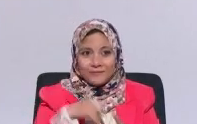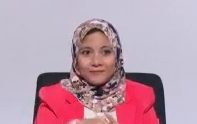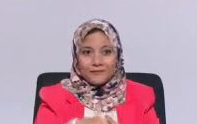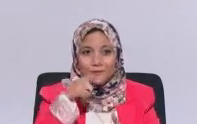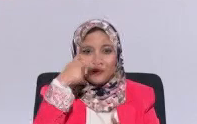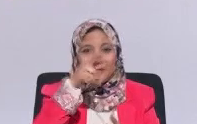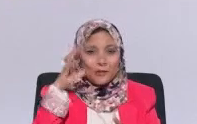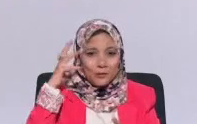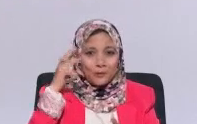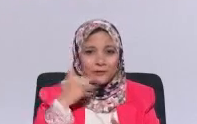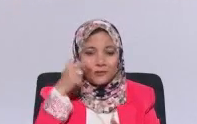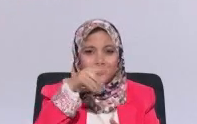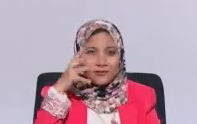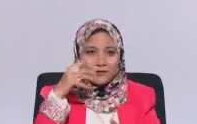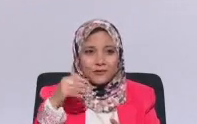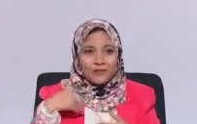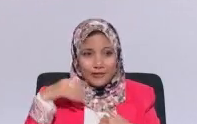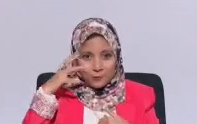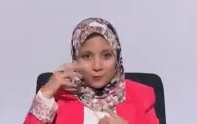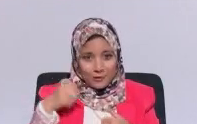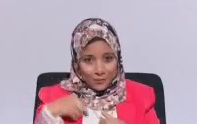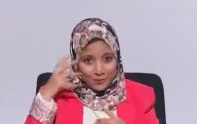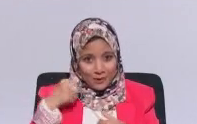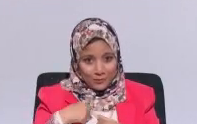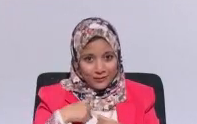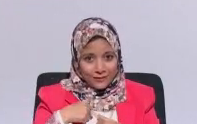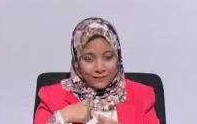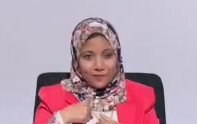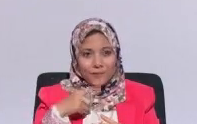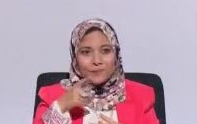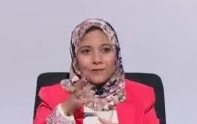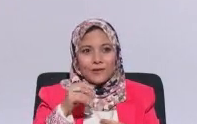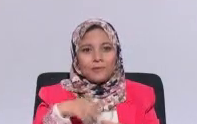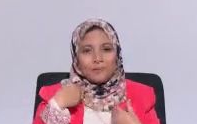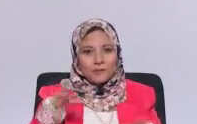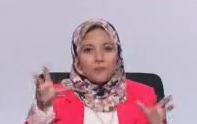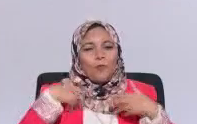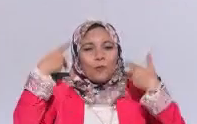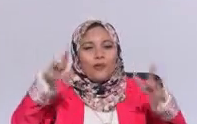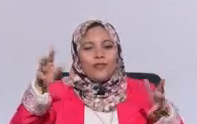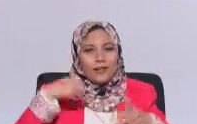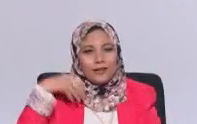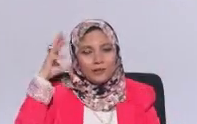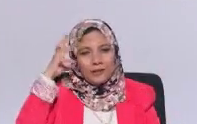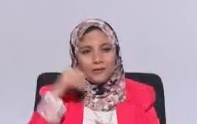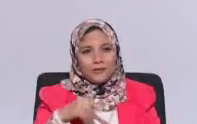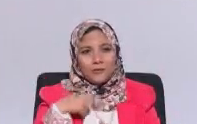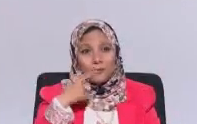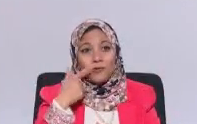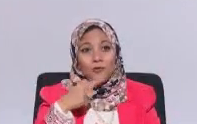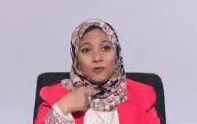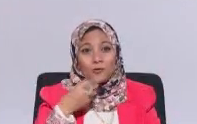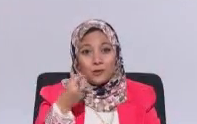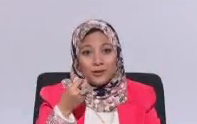انت مجنون. انا برضو اللي مجنون يا سيدي. مجنون. اعقل